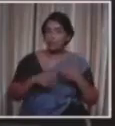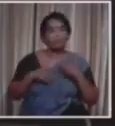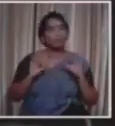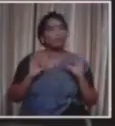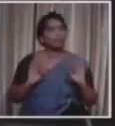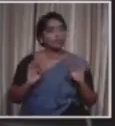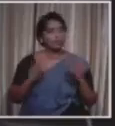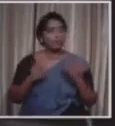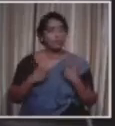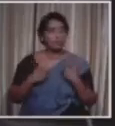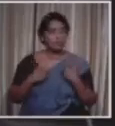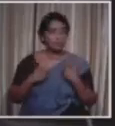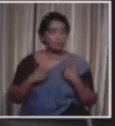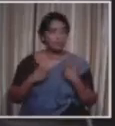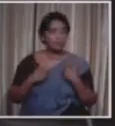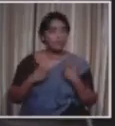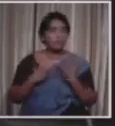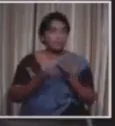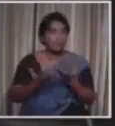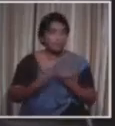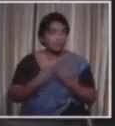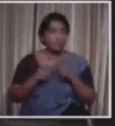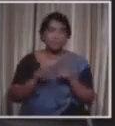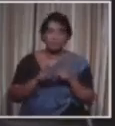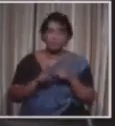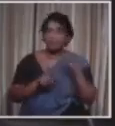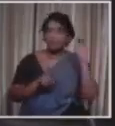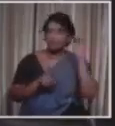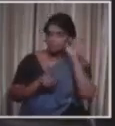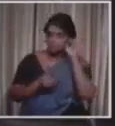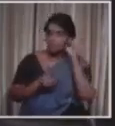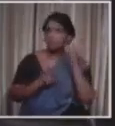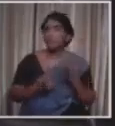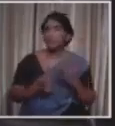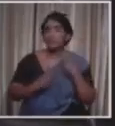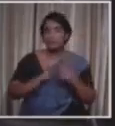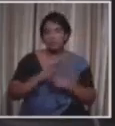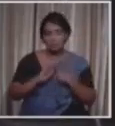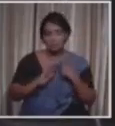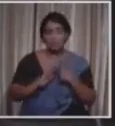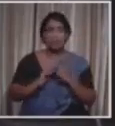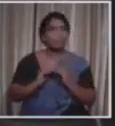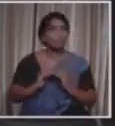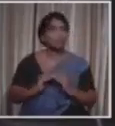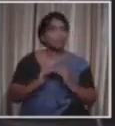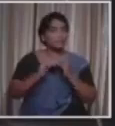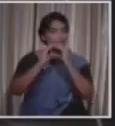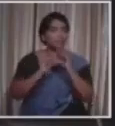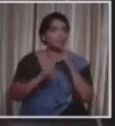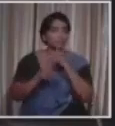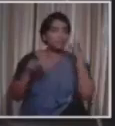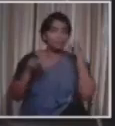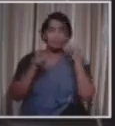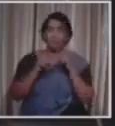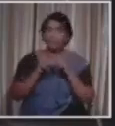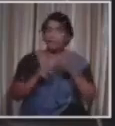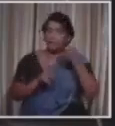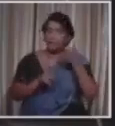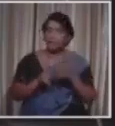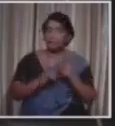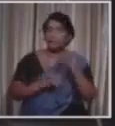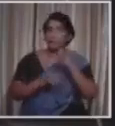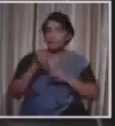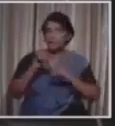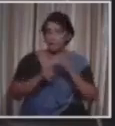වෙලා තියෙනවා මේ රටේ අවශ්‍යතාවයට ඇහුම්කන් දීලා මේ රටේ සංවර්ධනය වෙනුන් ඉතාමත් වැදගත් තීන්දුවක් මේ